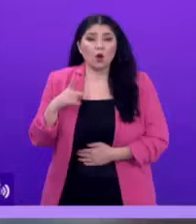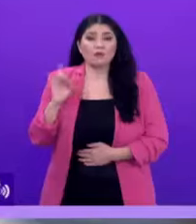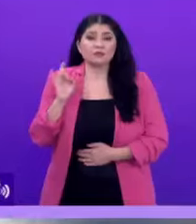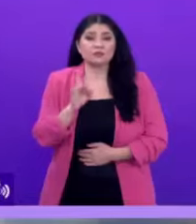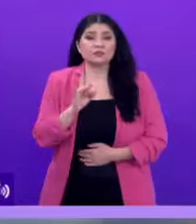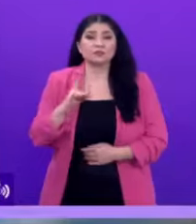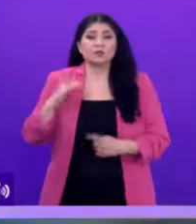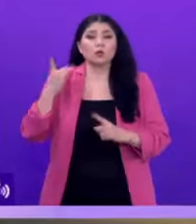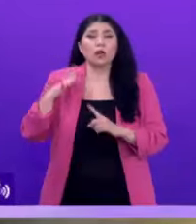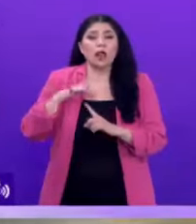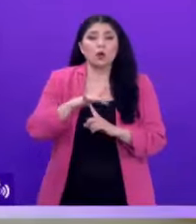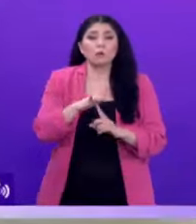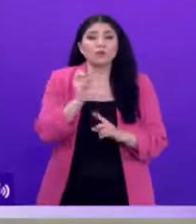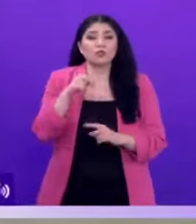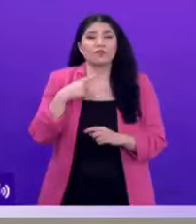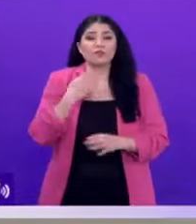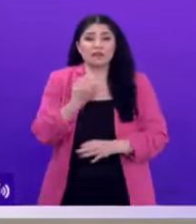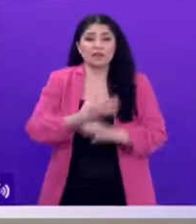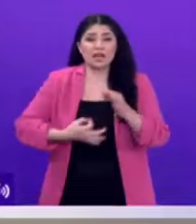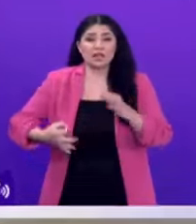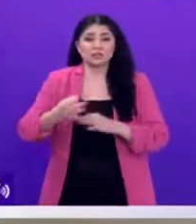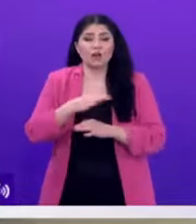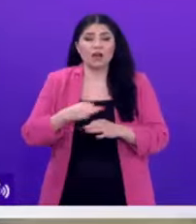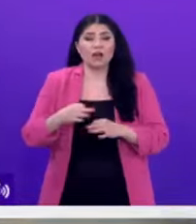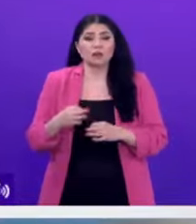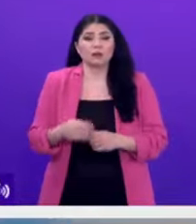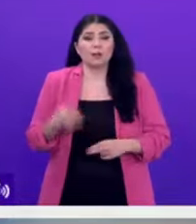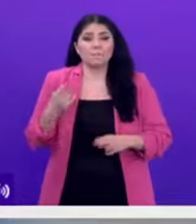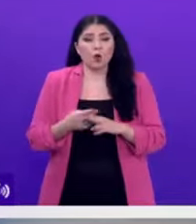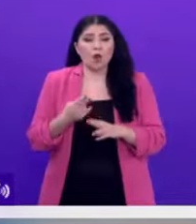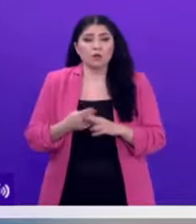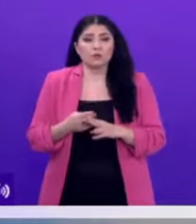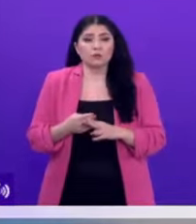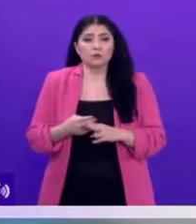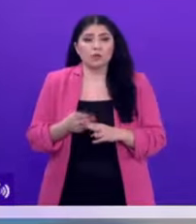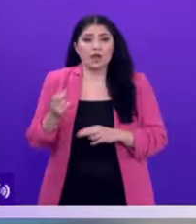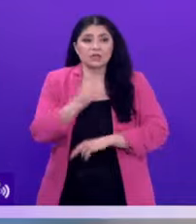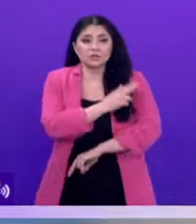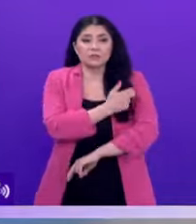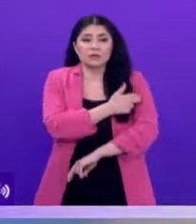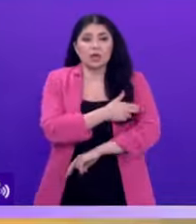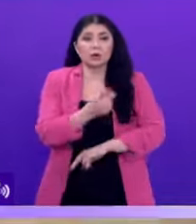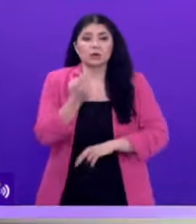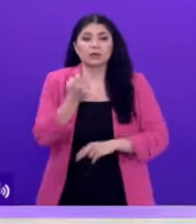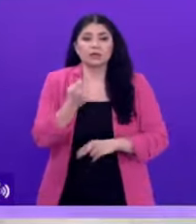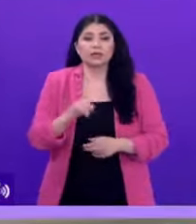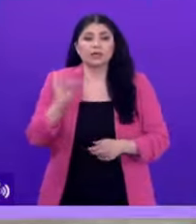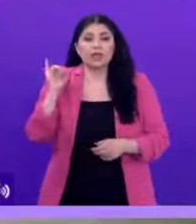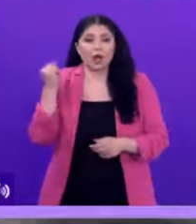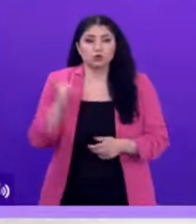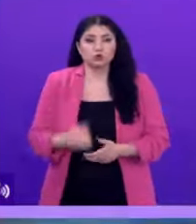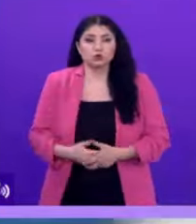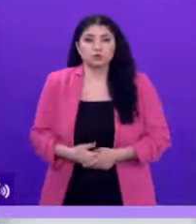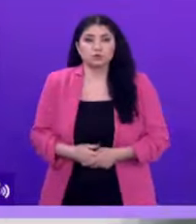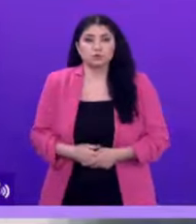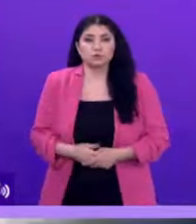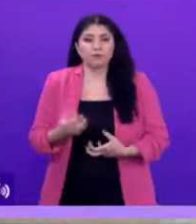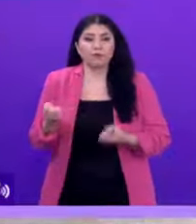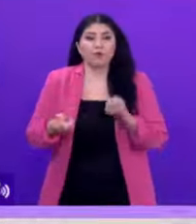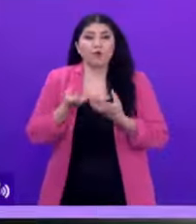smurt. Va fi transferat, cum ce știm în acest moment, pacientul respectiv la spitalul din Iași. Incendiul a